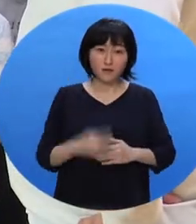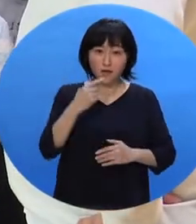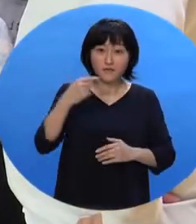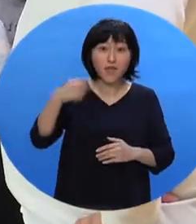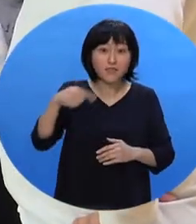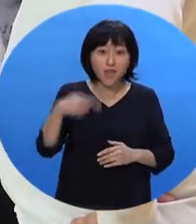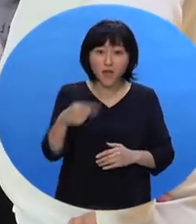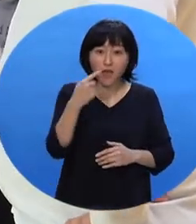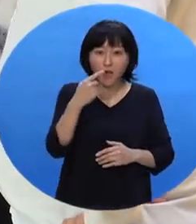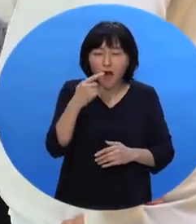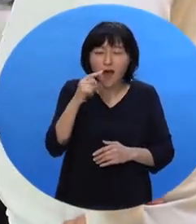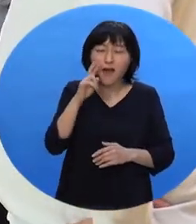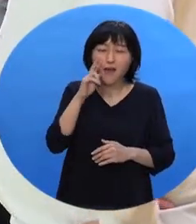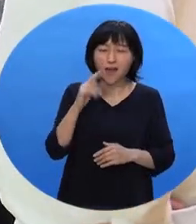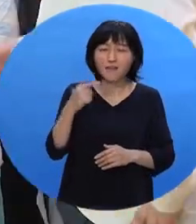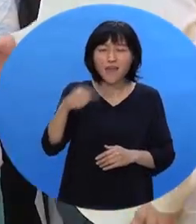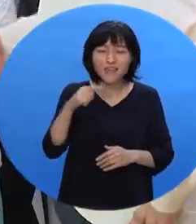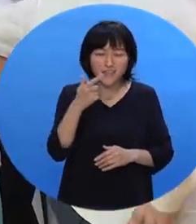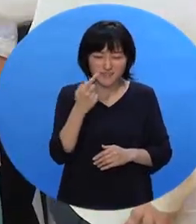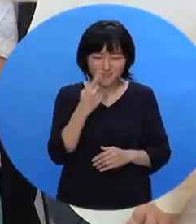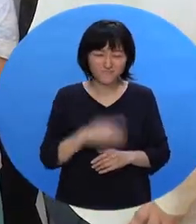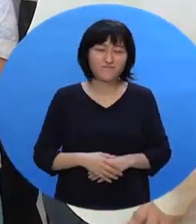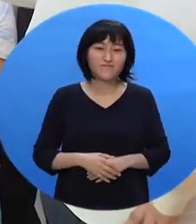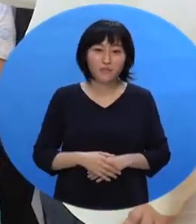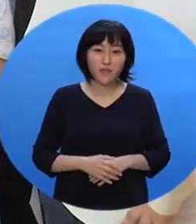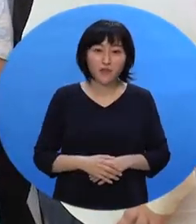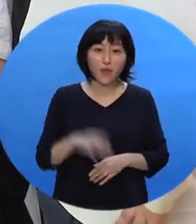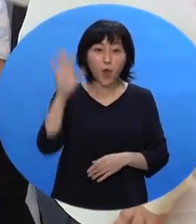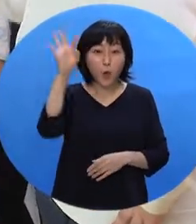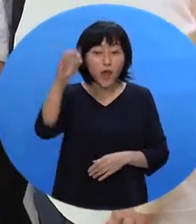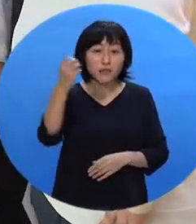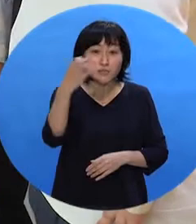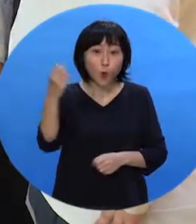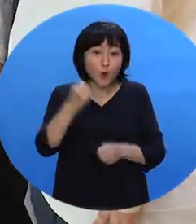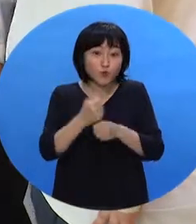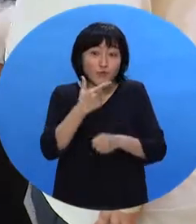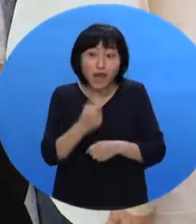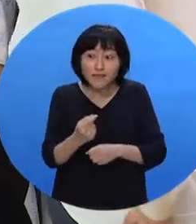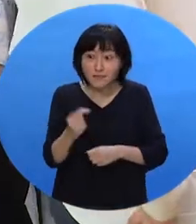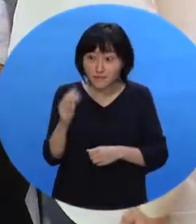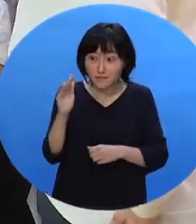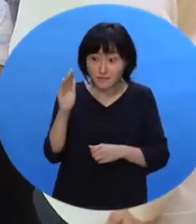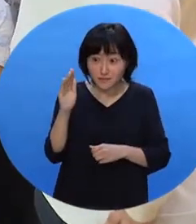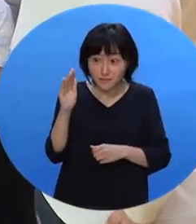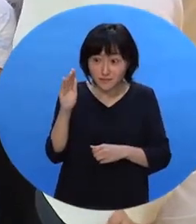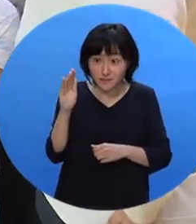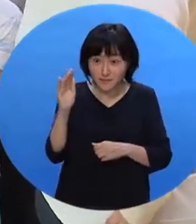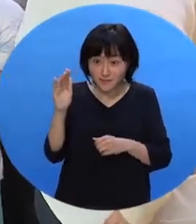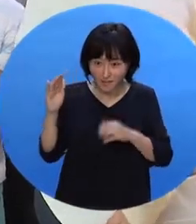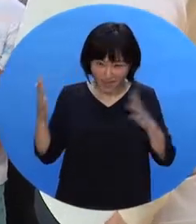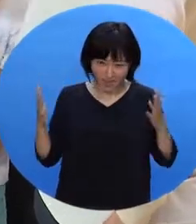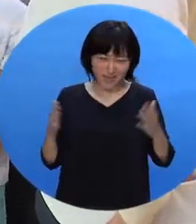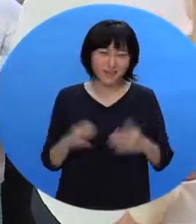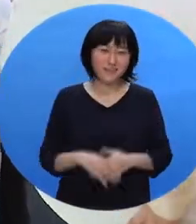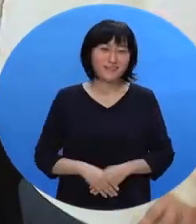先生、信号作れないよ。先生じゃねえか将来的にやっぱもう信号作りたいなっていう人はどんだけいるのかな